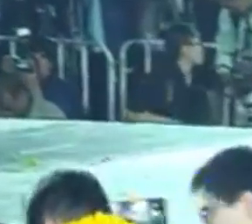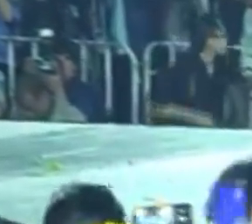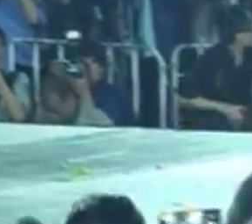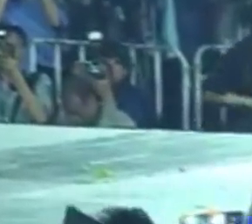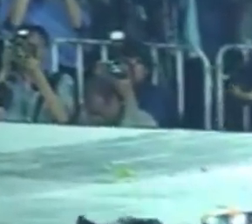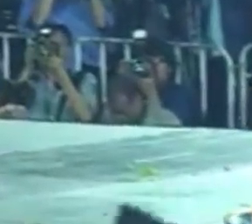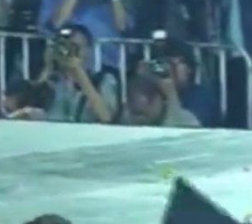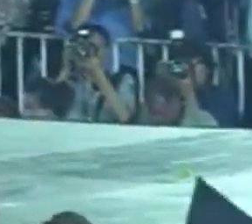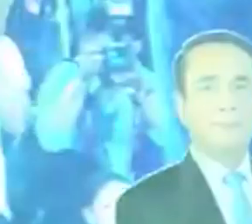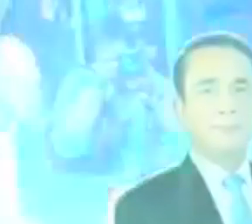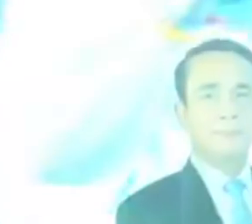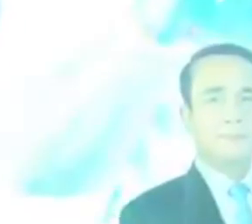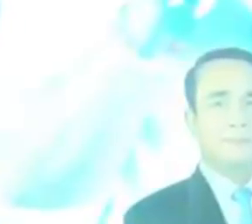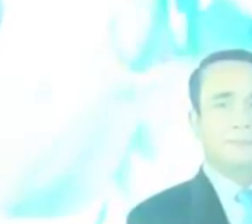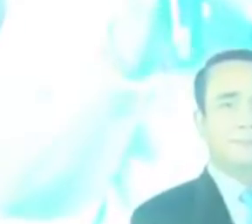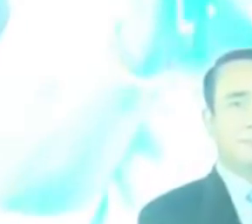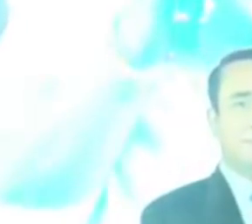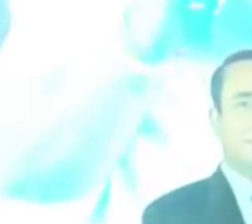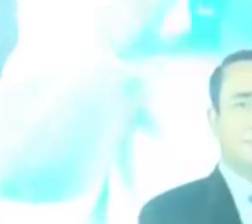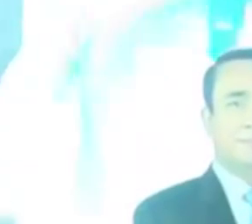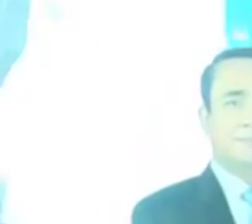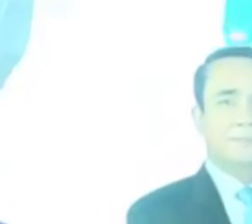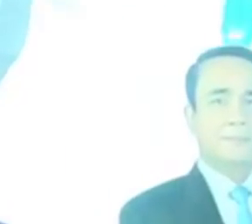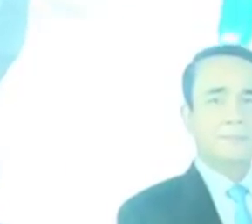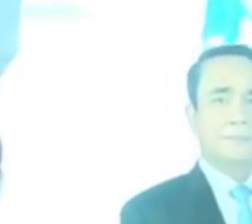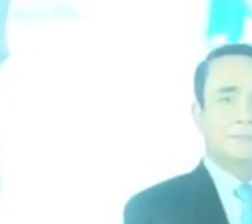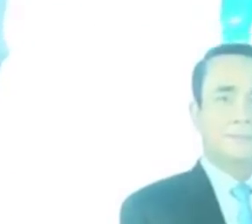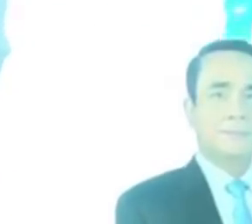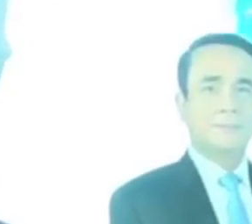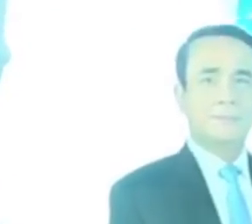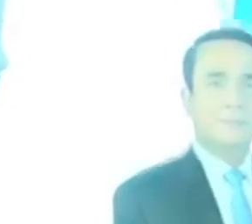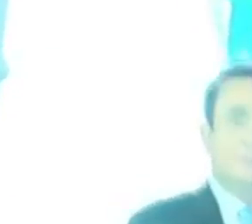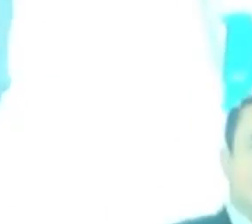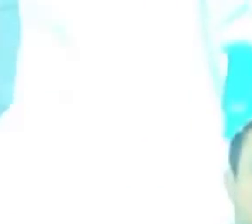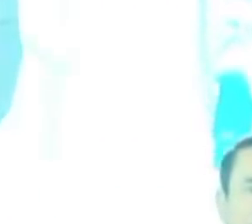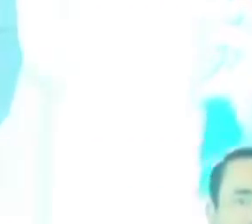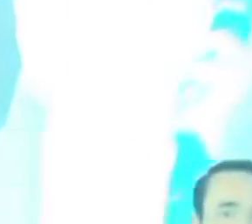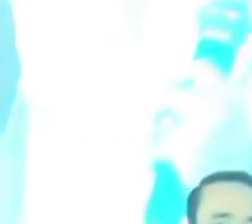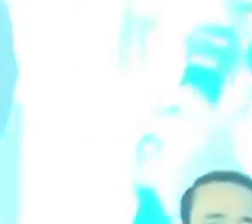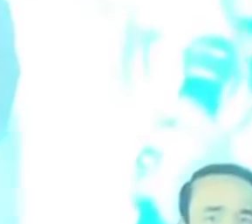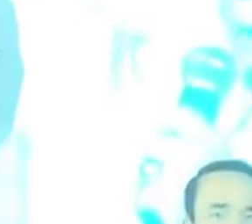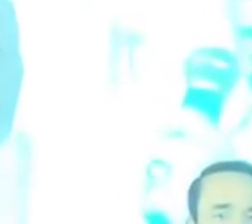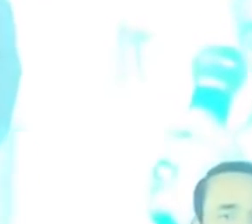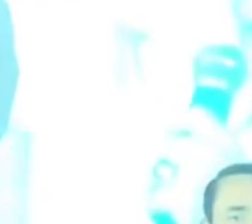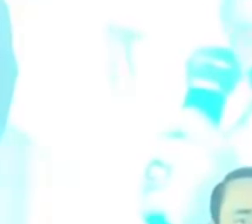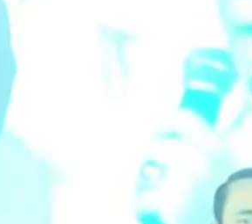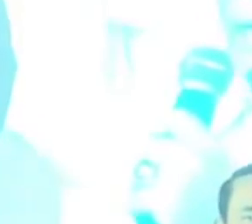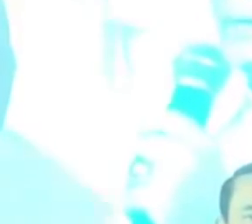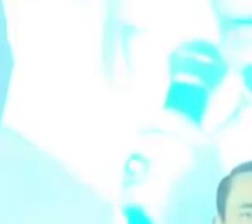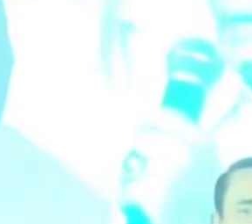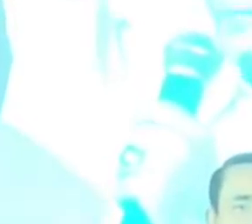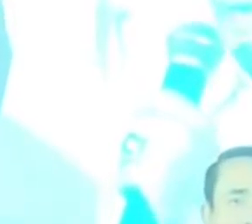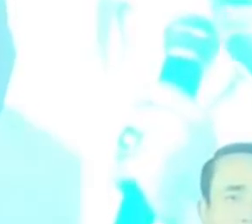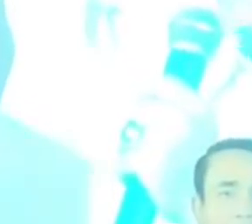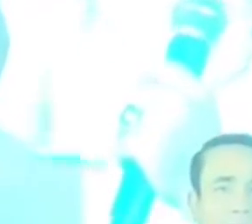จังหวัดของประเทศไทยใช่ไม่ใช่และทั้งหมดคือประเทศไทยใช่ไม่ใช่ผมสัญญาว่าผมจะนำพาทั้